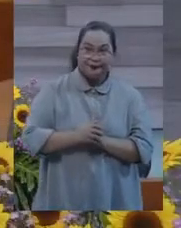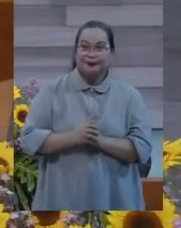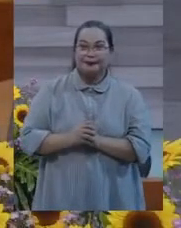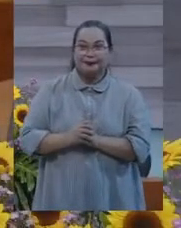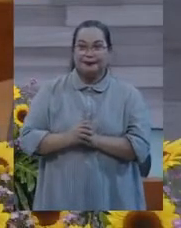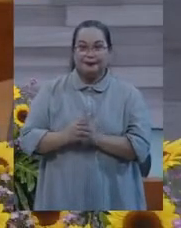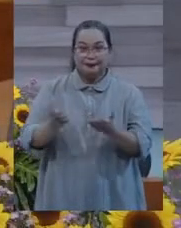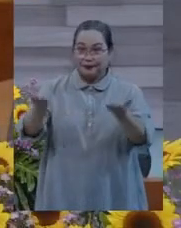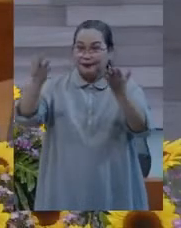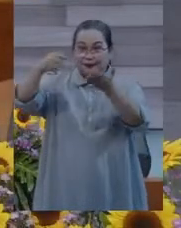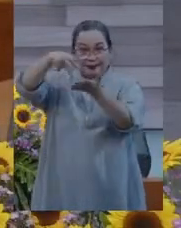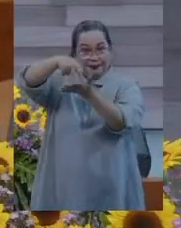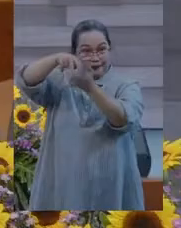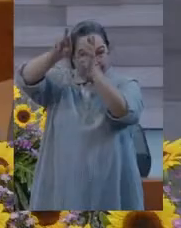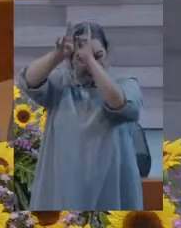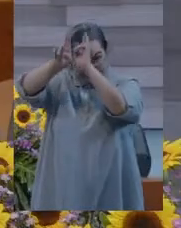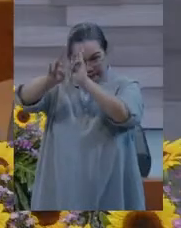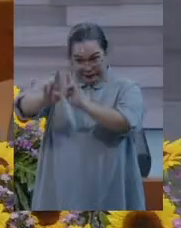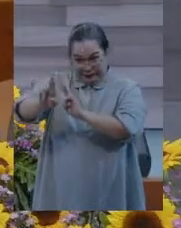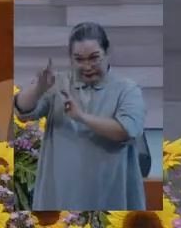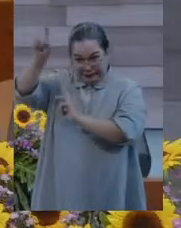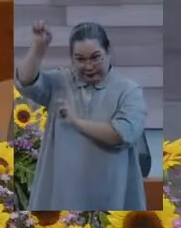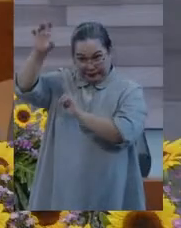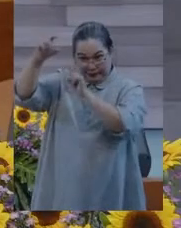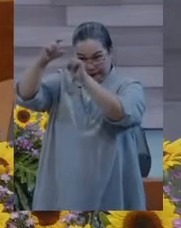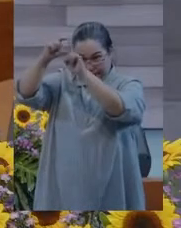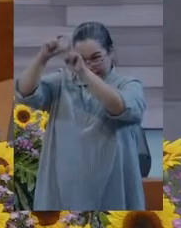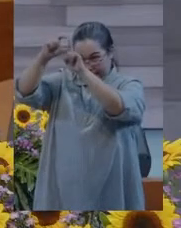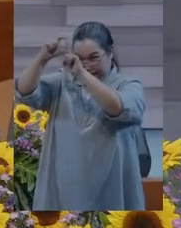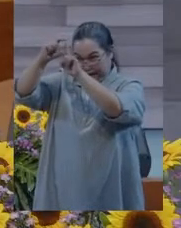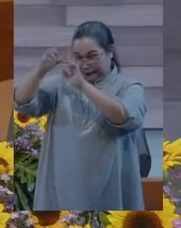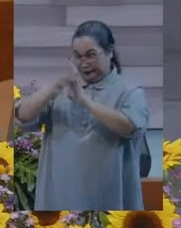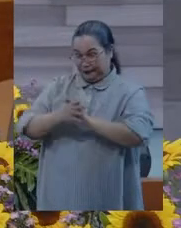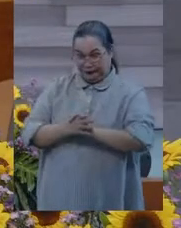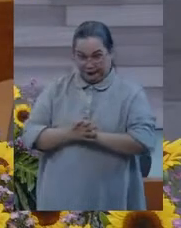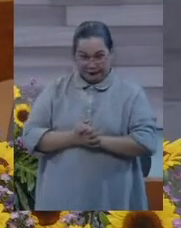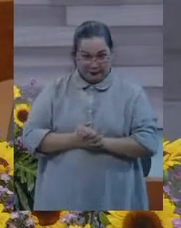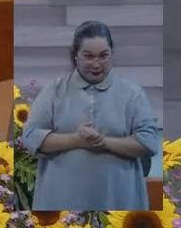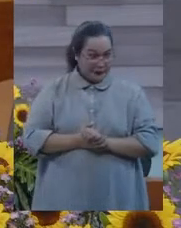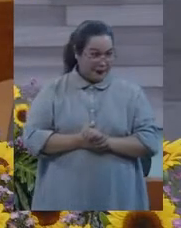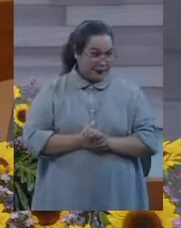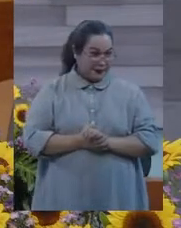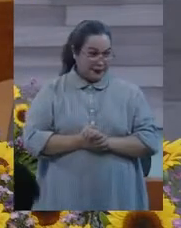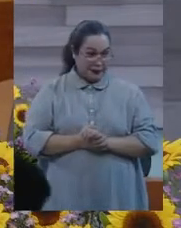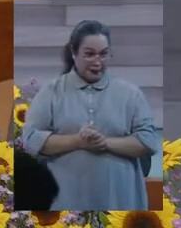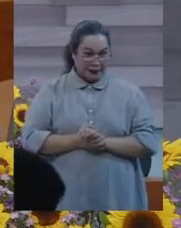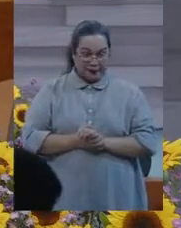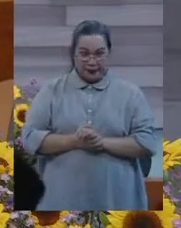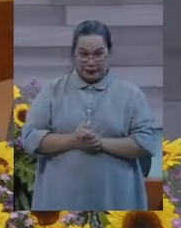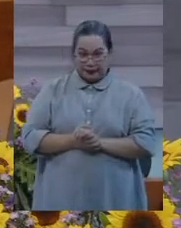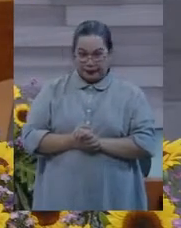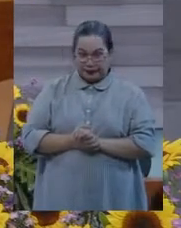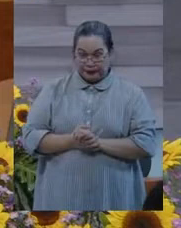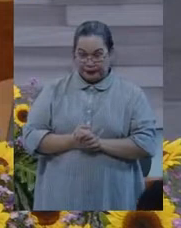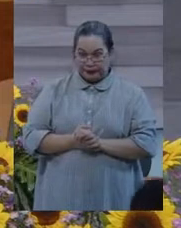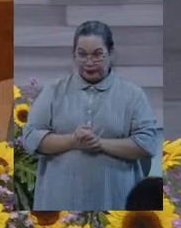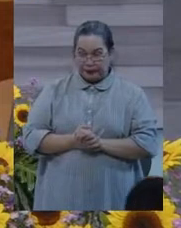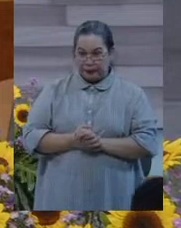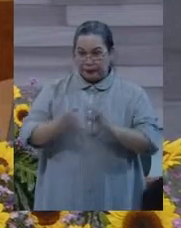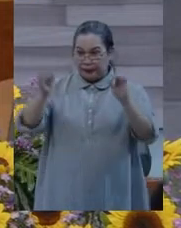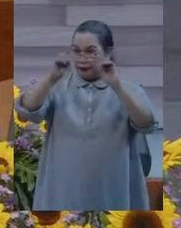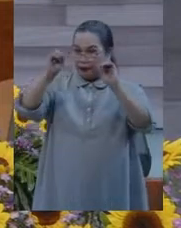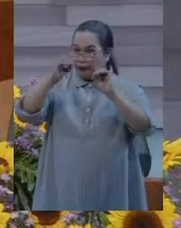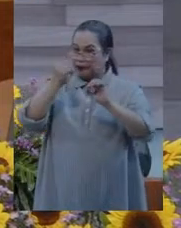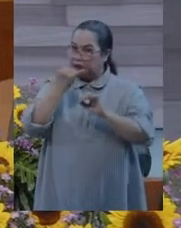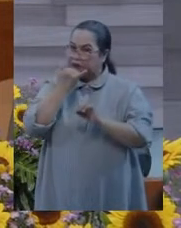16. Tayo po'y tumayo sa ating pagbibigay galang sa banal, walang mali,